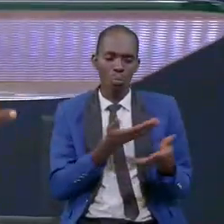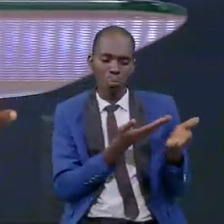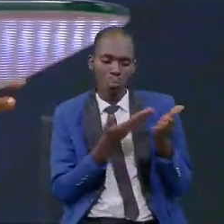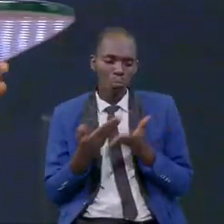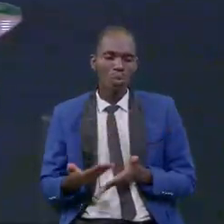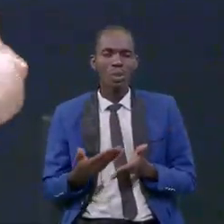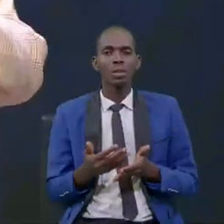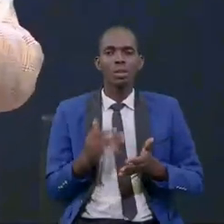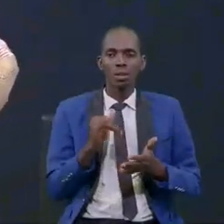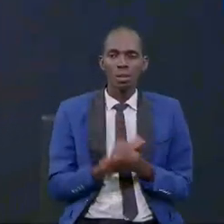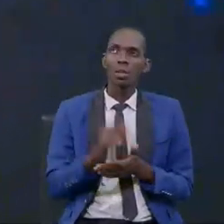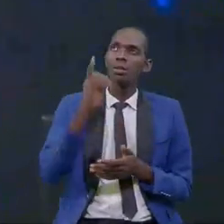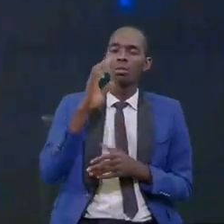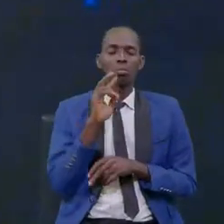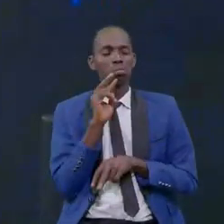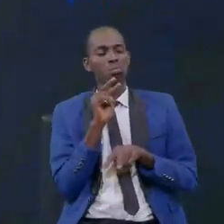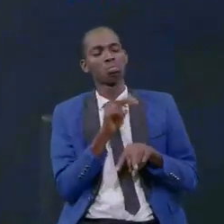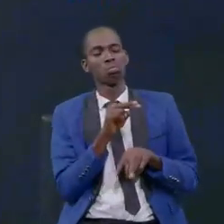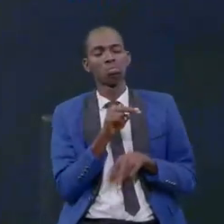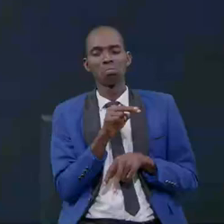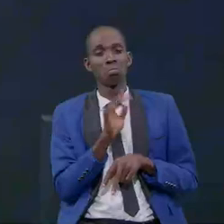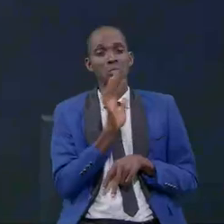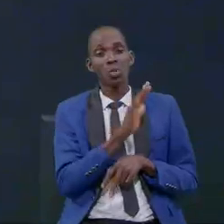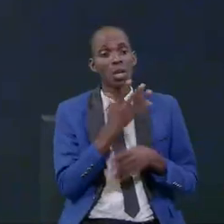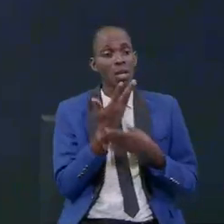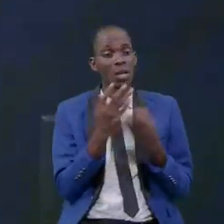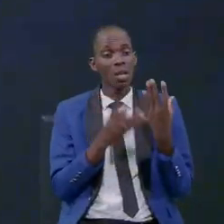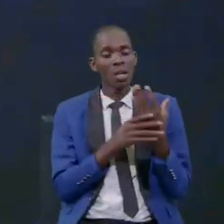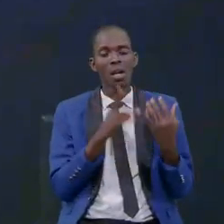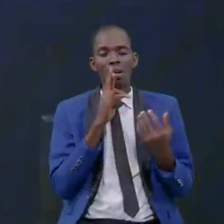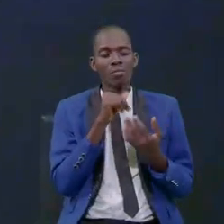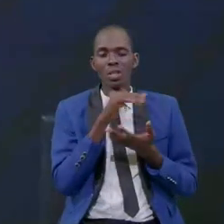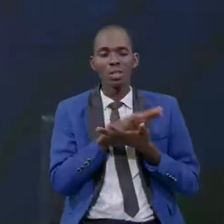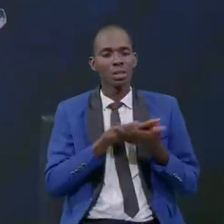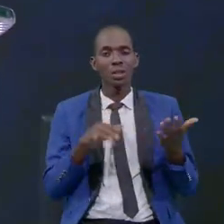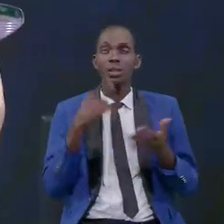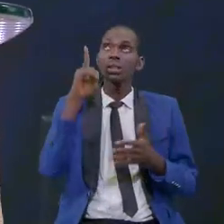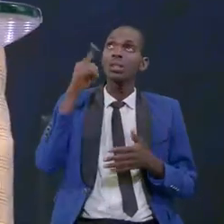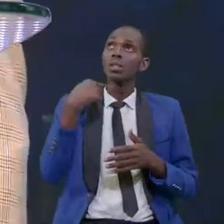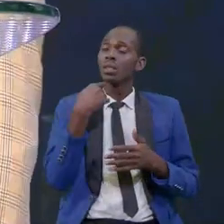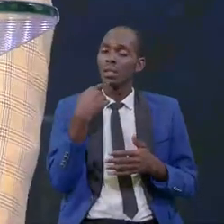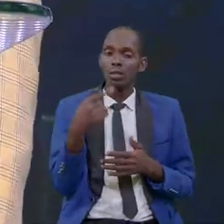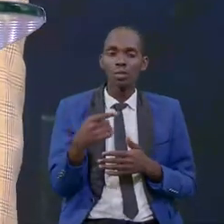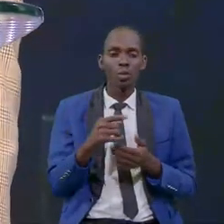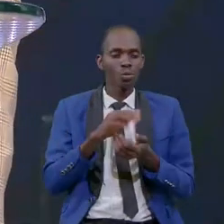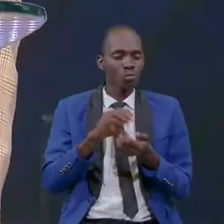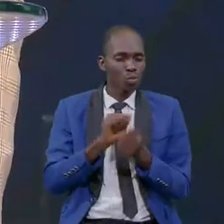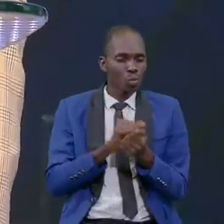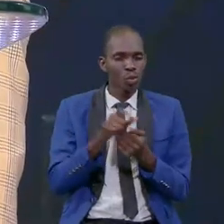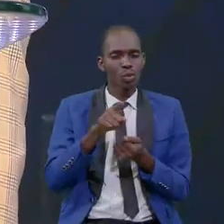que vous amenez? Que Dieu vous regarde et dit que vos mains sont impures. Lavez-vous,